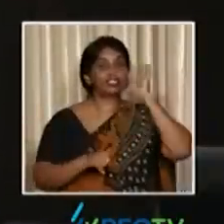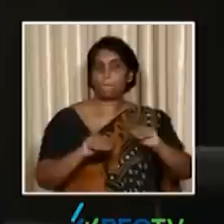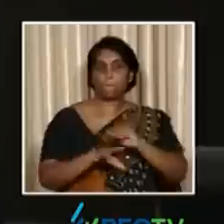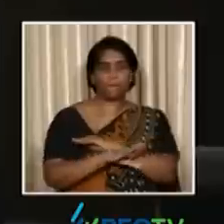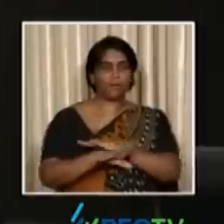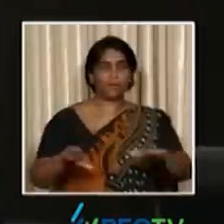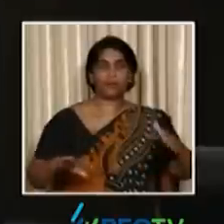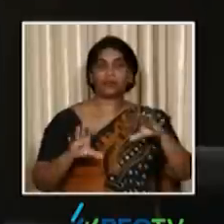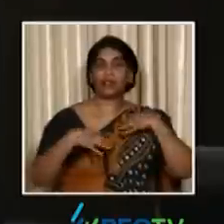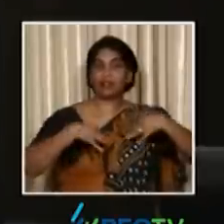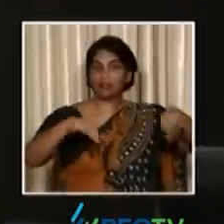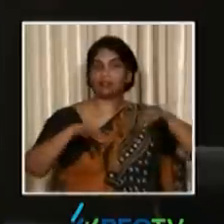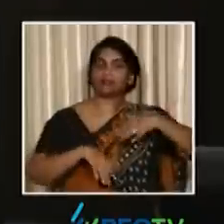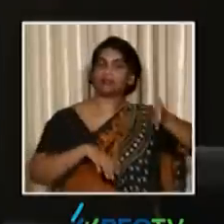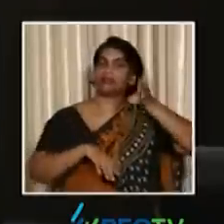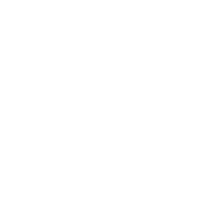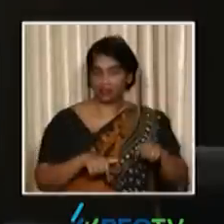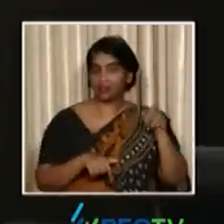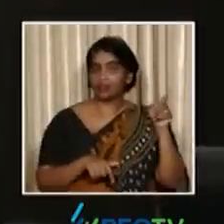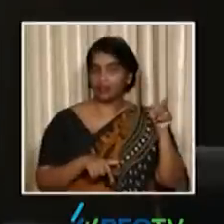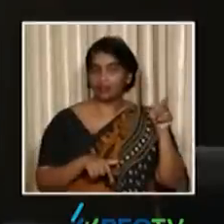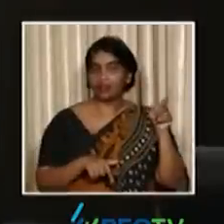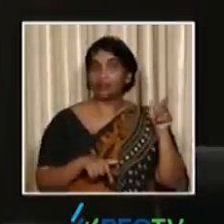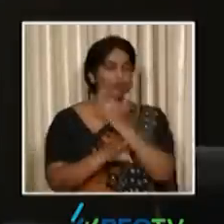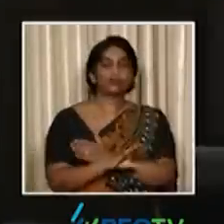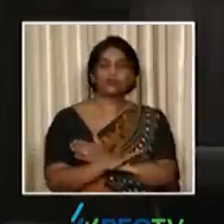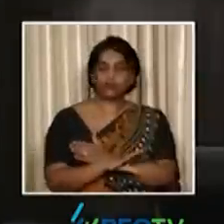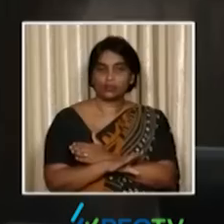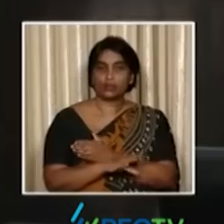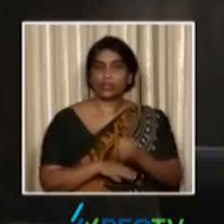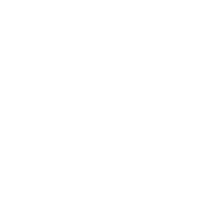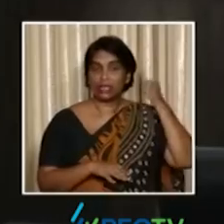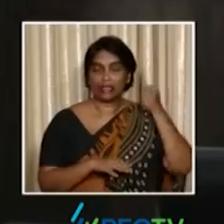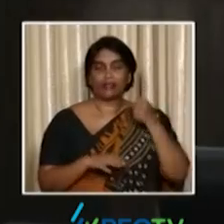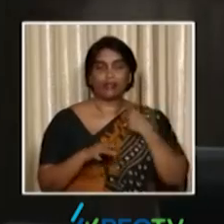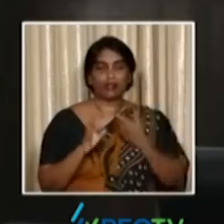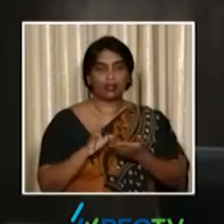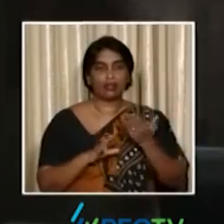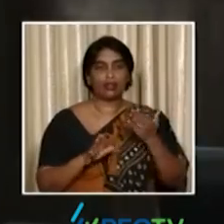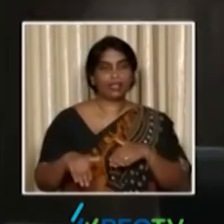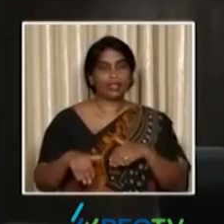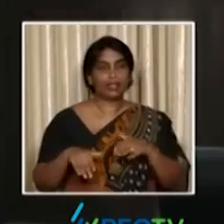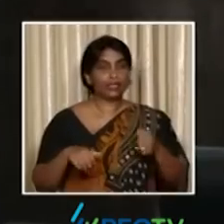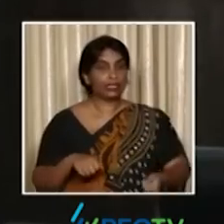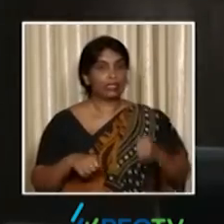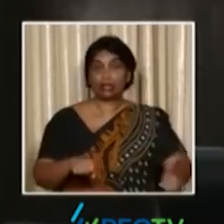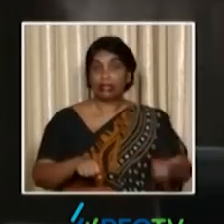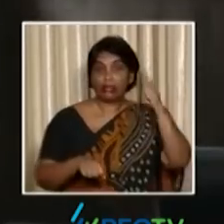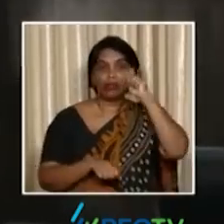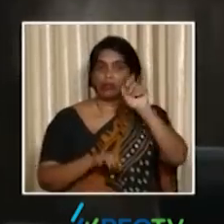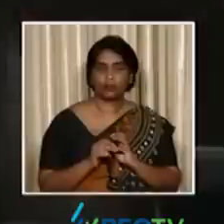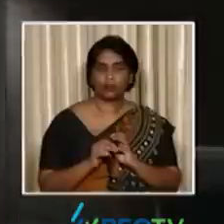කොඩිය බෙච්චීට් එකට දාලා බුදිනවා කියලා අන්න අන්න ඒ කෙනා ත්‍රිරෝද රථයක යනවා කකුලත් එළිය දාගෙන ඇක්සිඩන්ට් එකක්